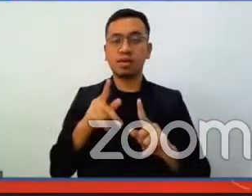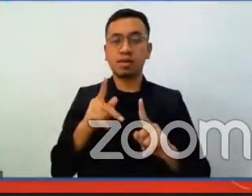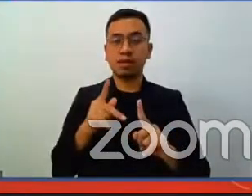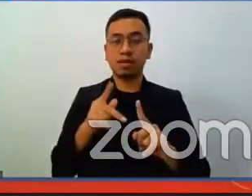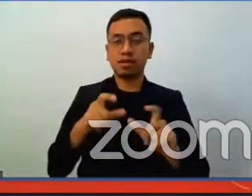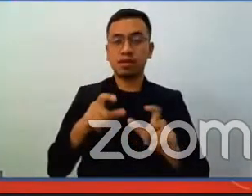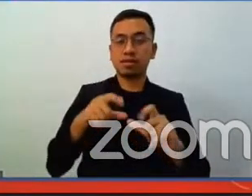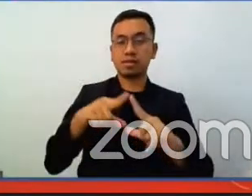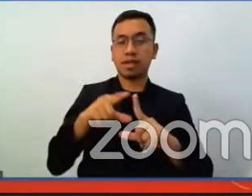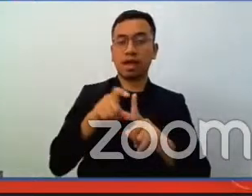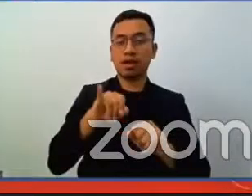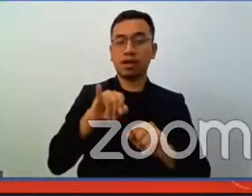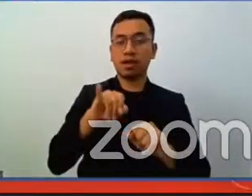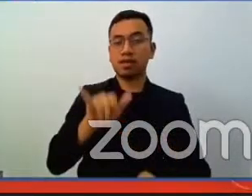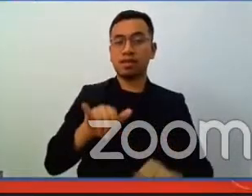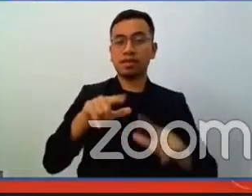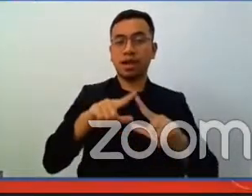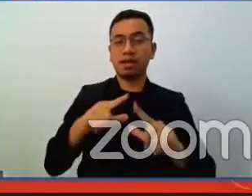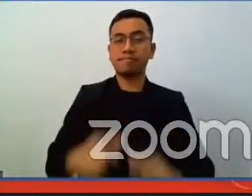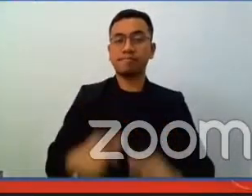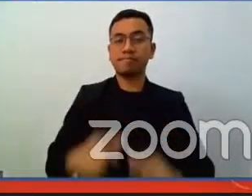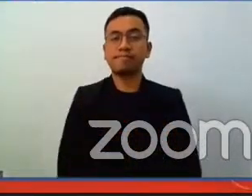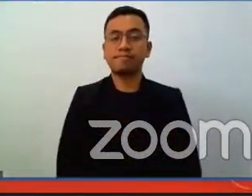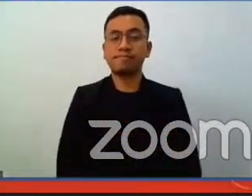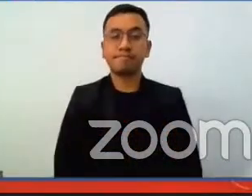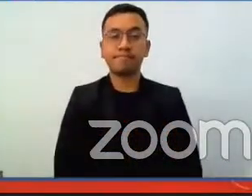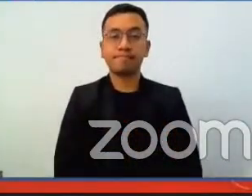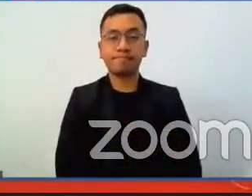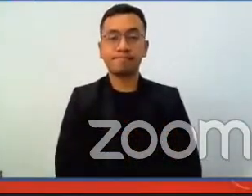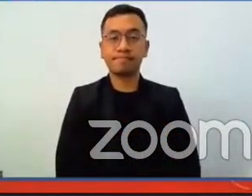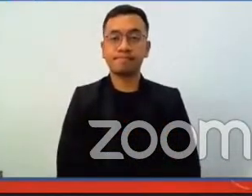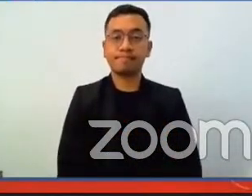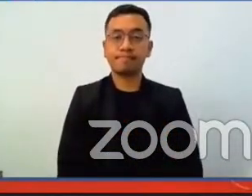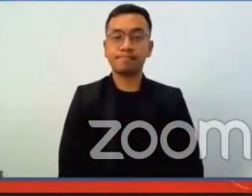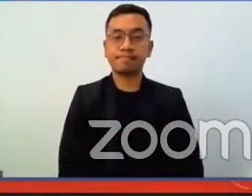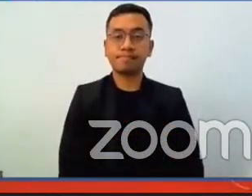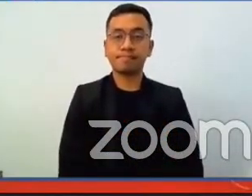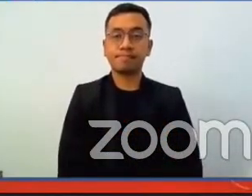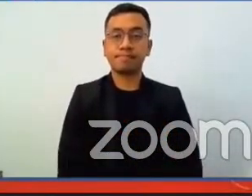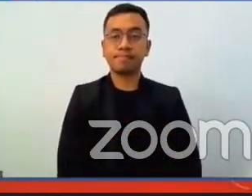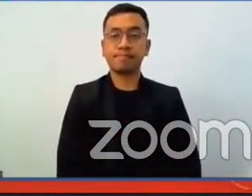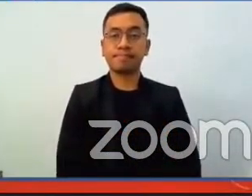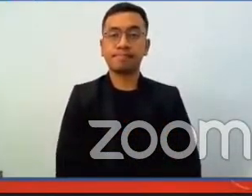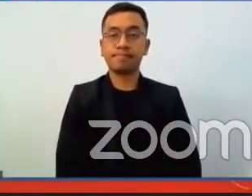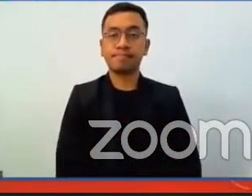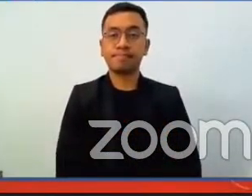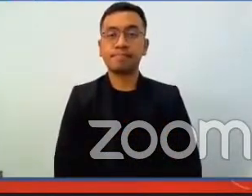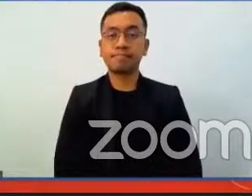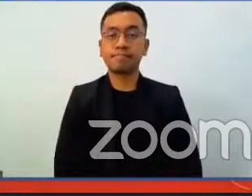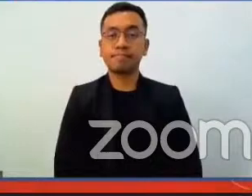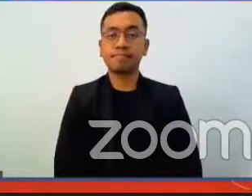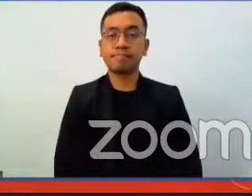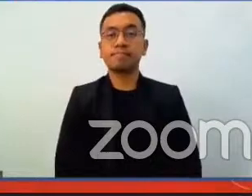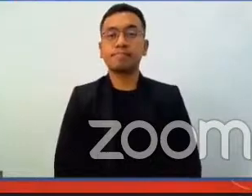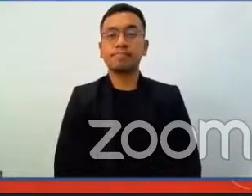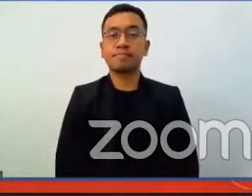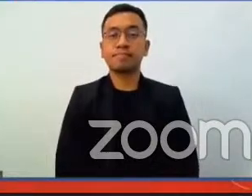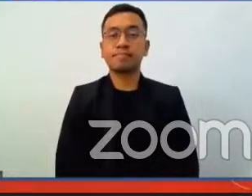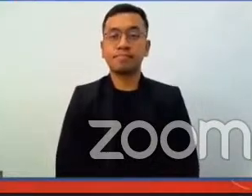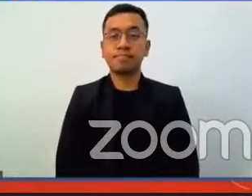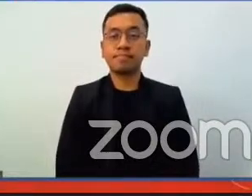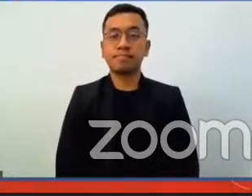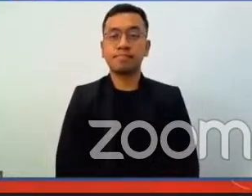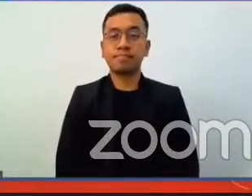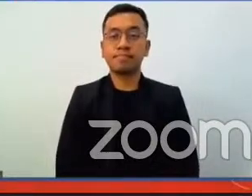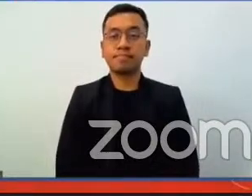Nah, ini pertanyaannya, apakah ada kesulitan atau tantangan yang dihadapi saat menerapkan